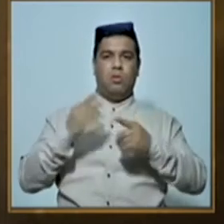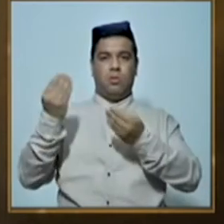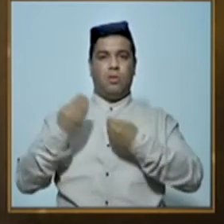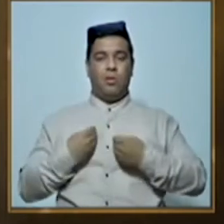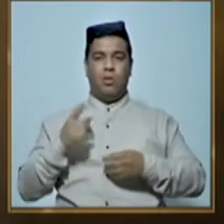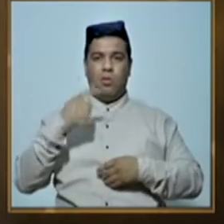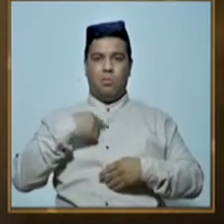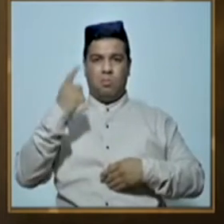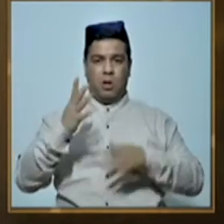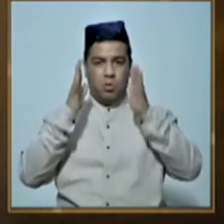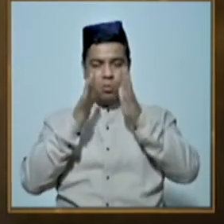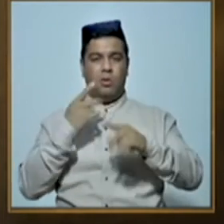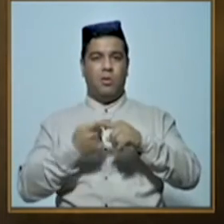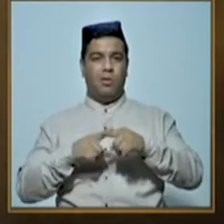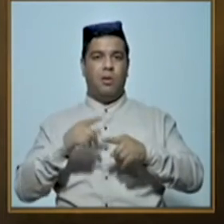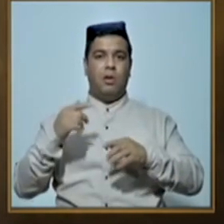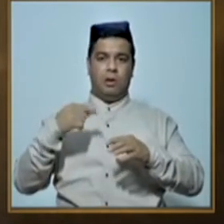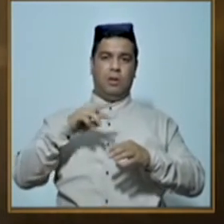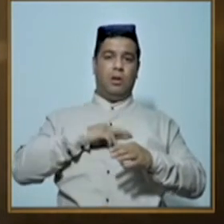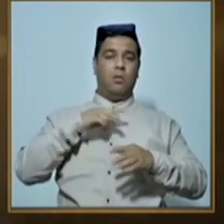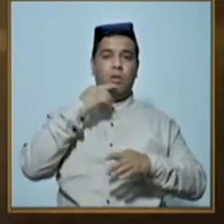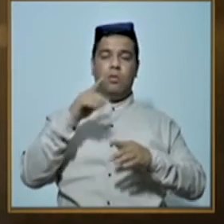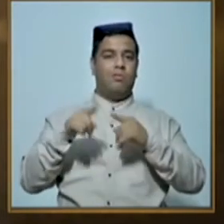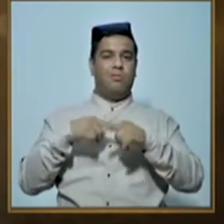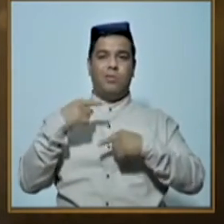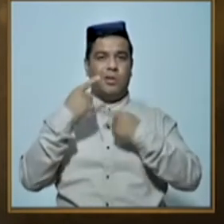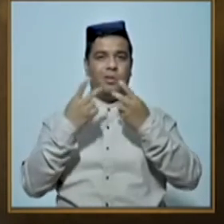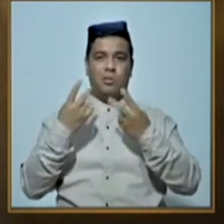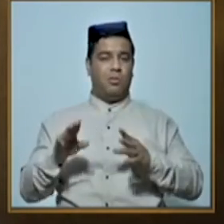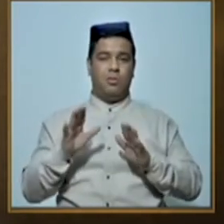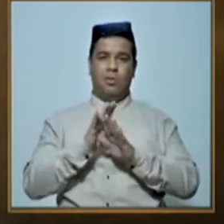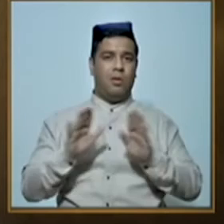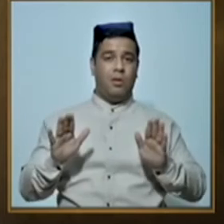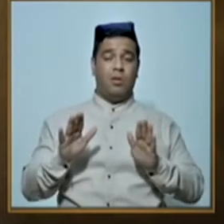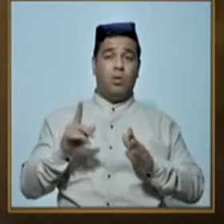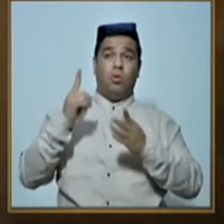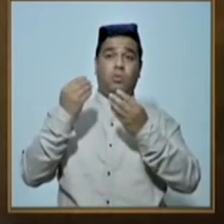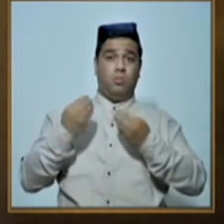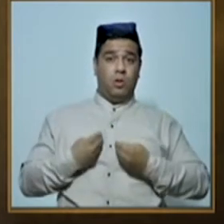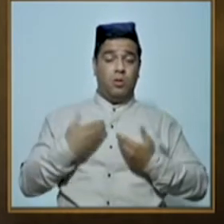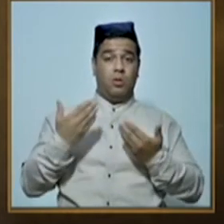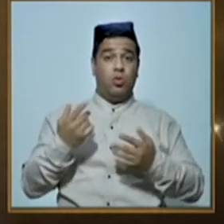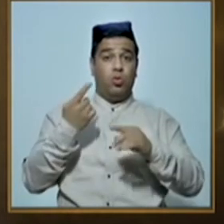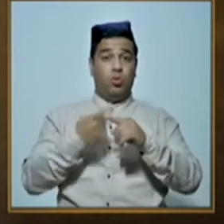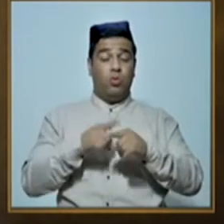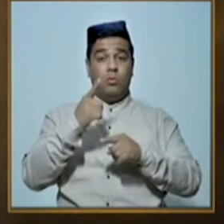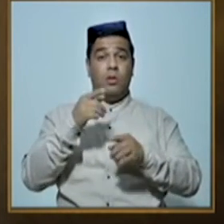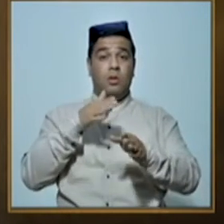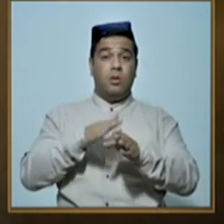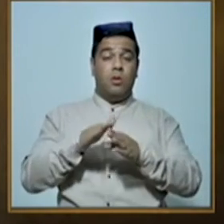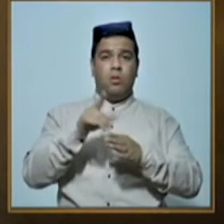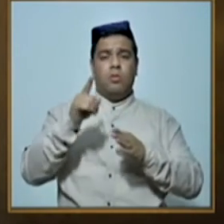5 vaqt namozimni masjidda qo'ymayapman degan ajablanish ketyapti. Xo'p, shu amali unga